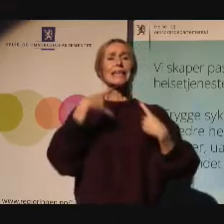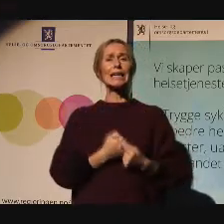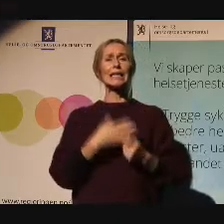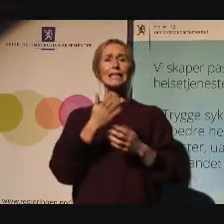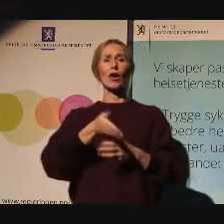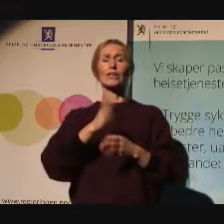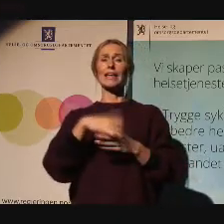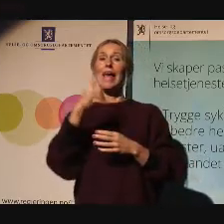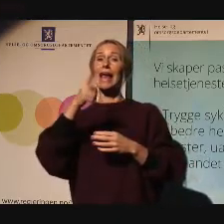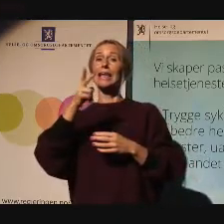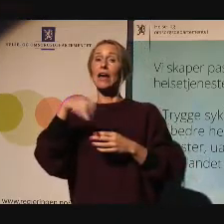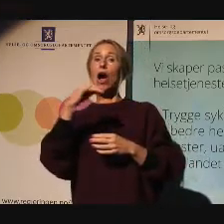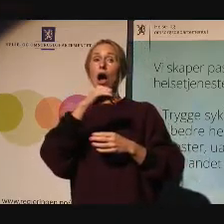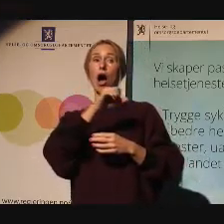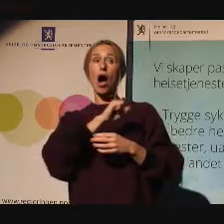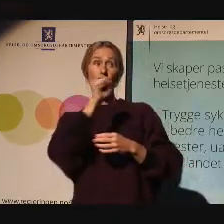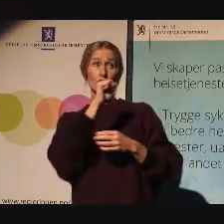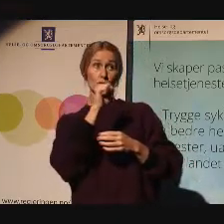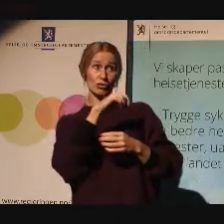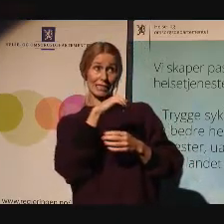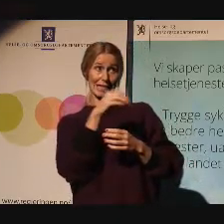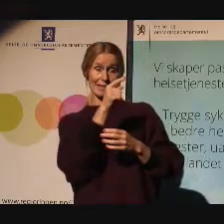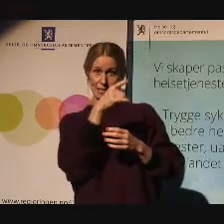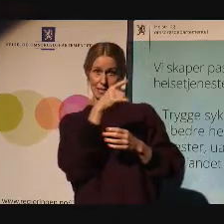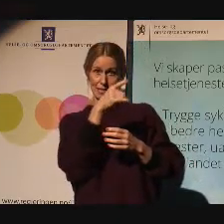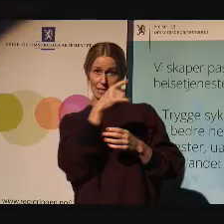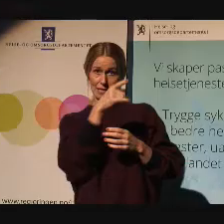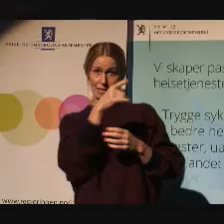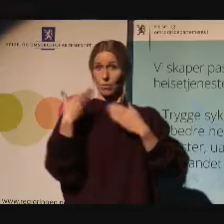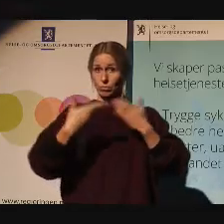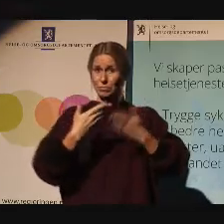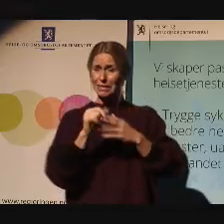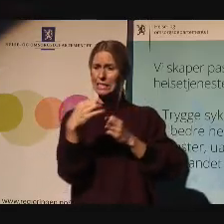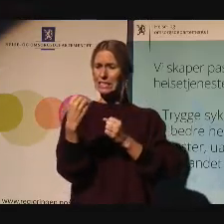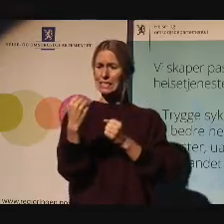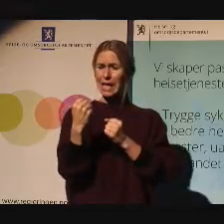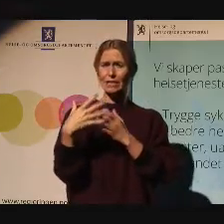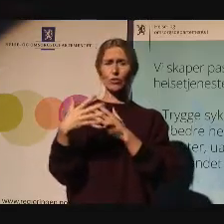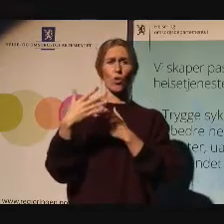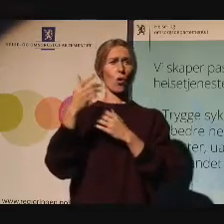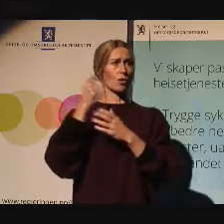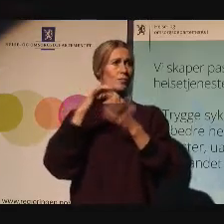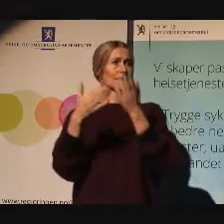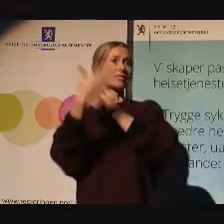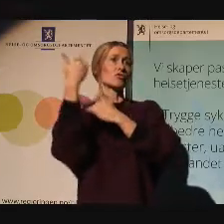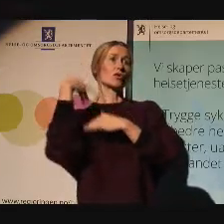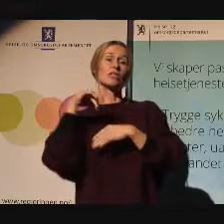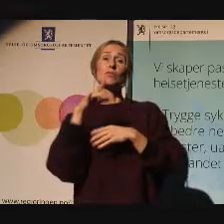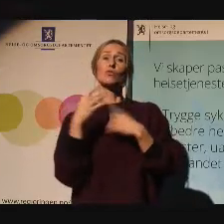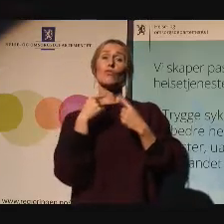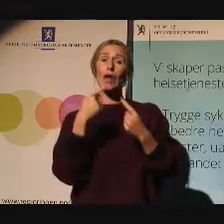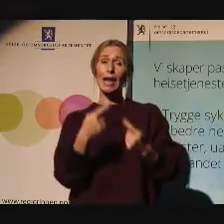Helga Arjonsen. Det sterkt å høre den historien som du forteller. Men jeg har lyst til å